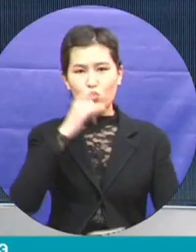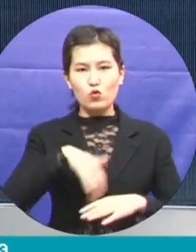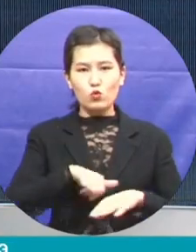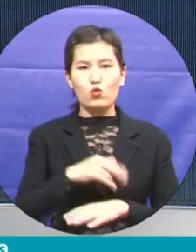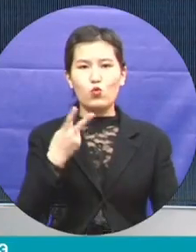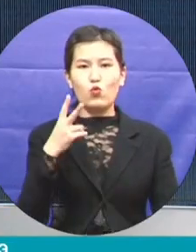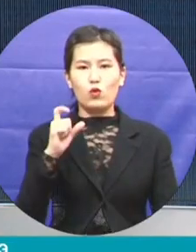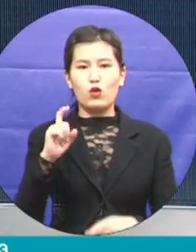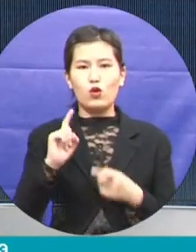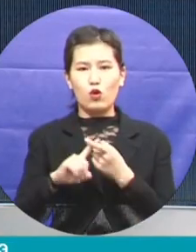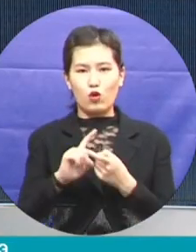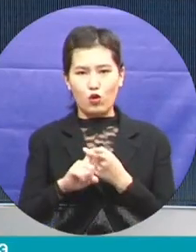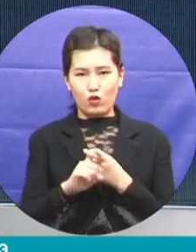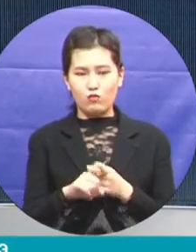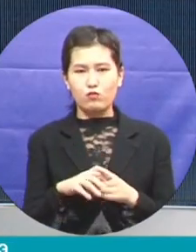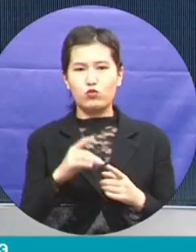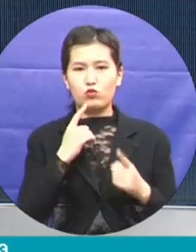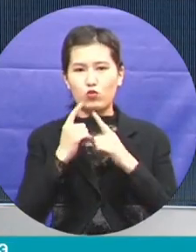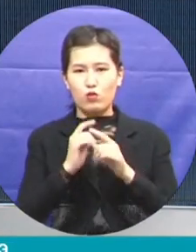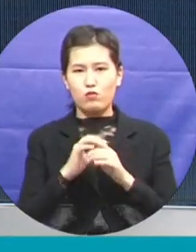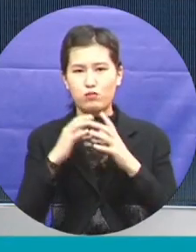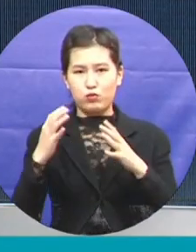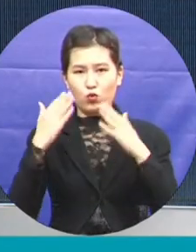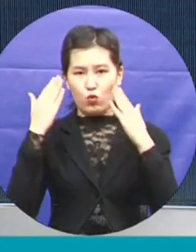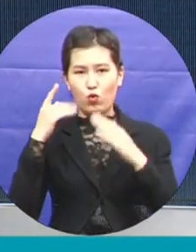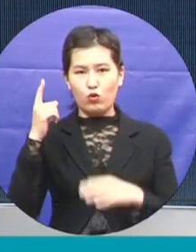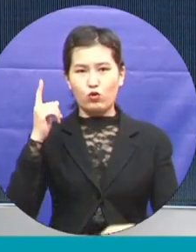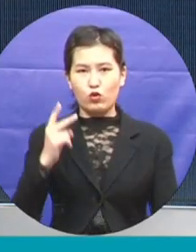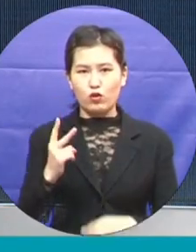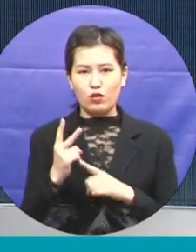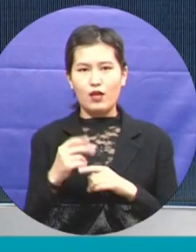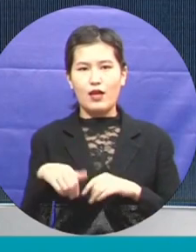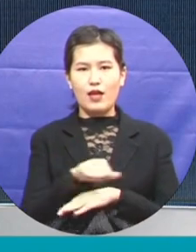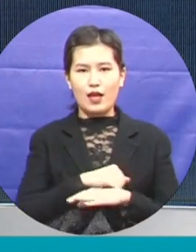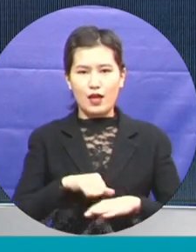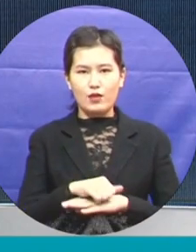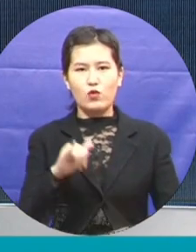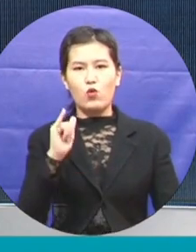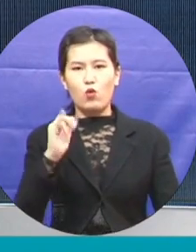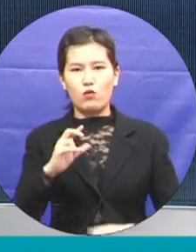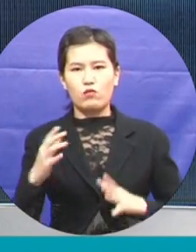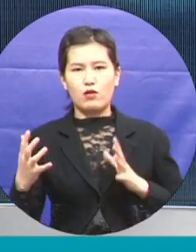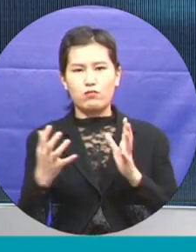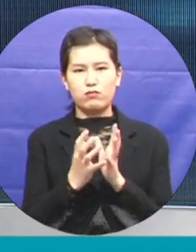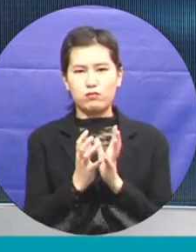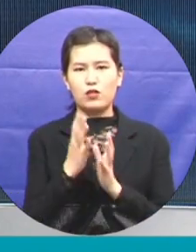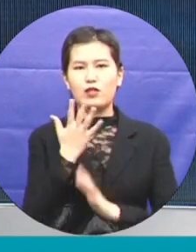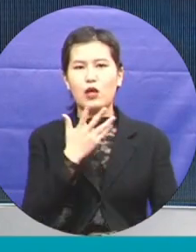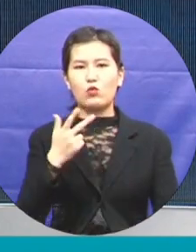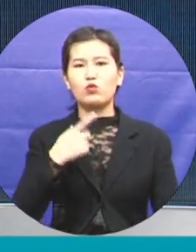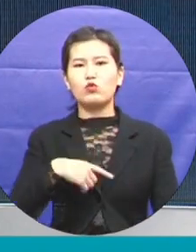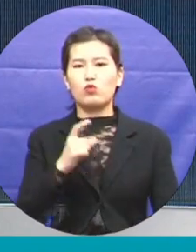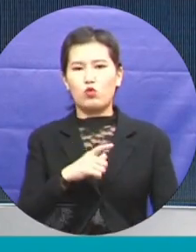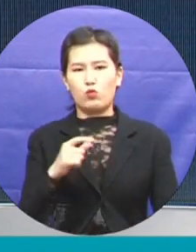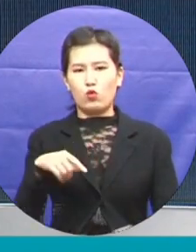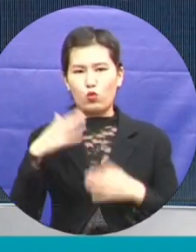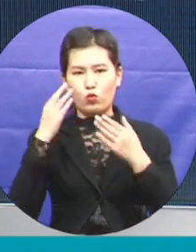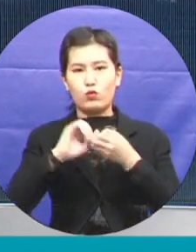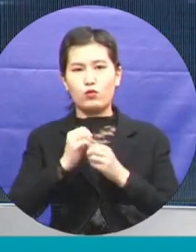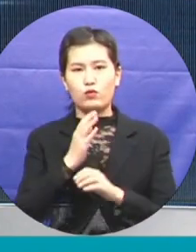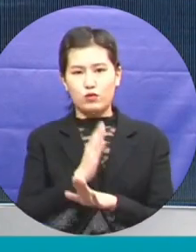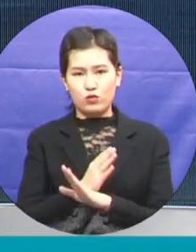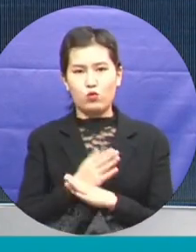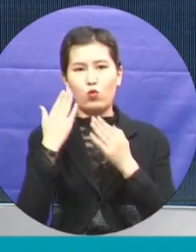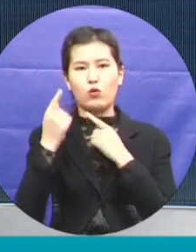Монголын үйлдвэрчдийн эвлэлийн холбооны ерөнхий зөвлөлийн 2 дахь хурал аймаг нийслэлийн 53 гишүүний бүрэлдэхүүнтэй өнөөдөр боллоо. За өнөөдрийн